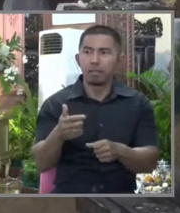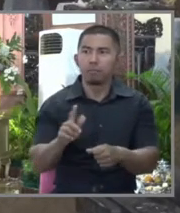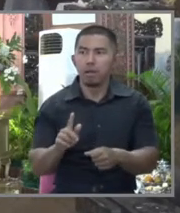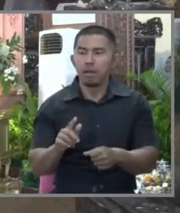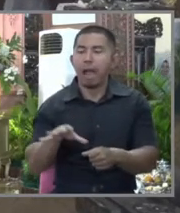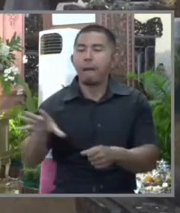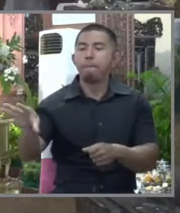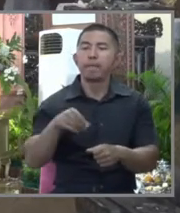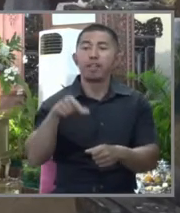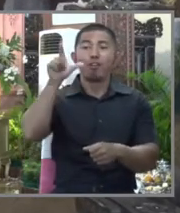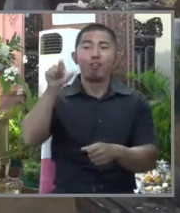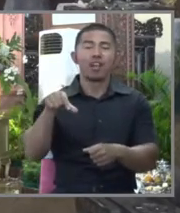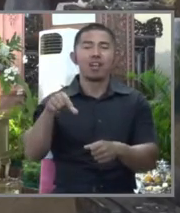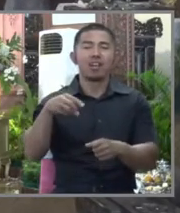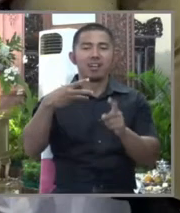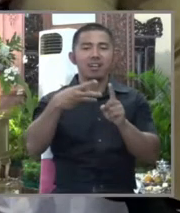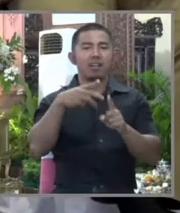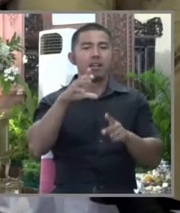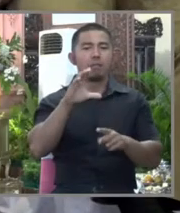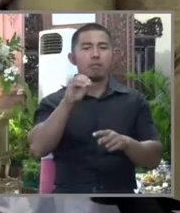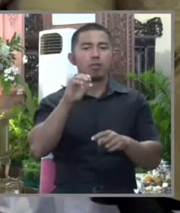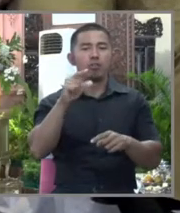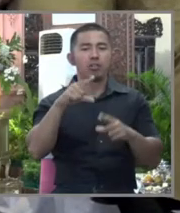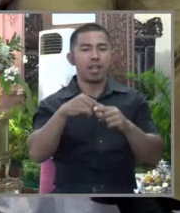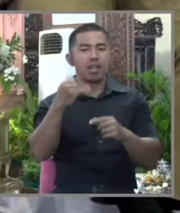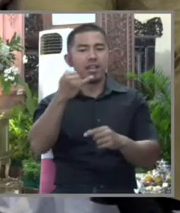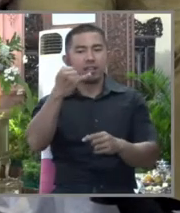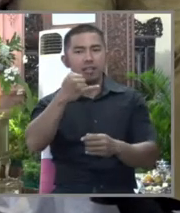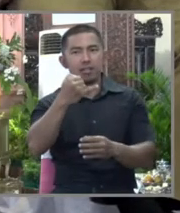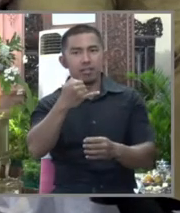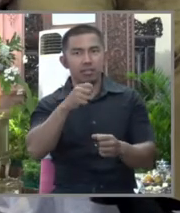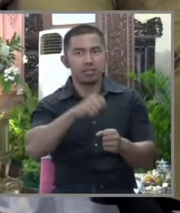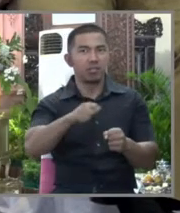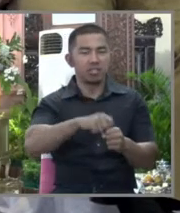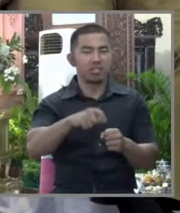Blora, biar kayunya Blora nggak keluar, diukir di Blora gimana Pak?